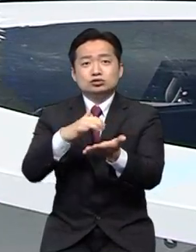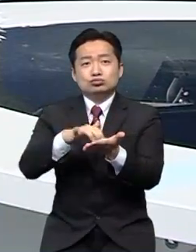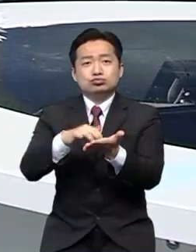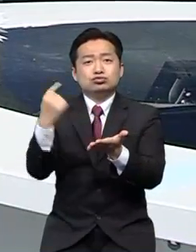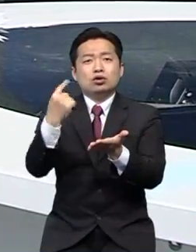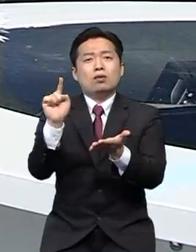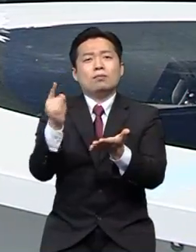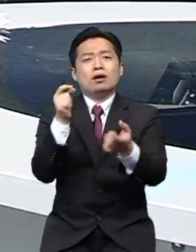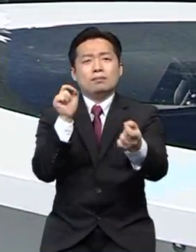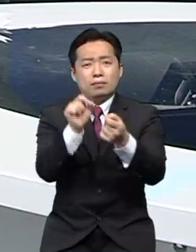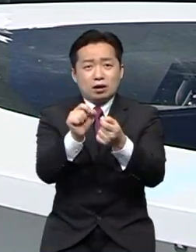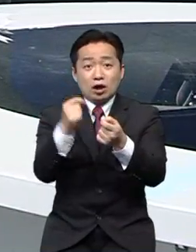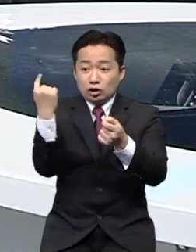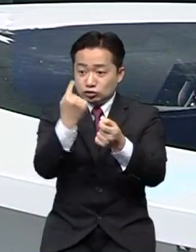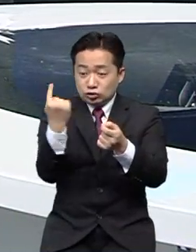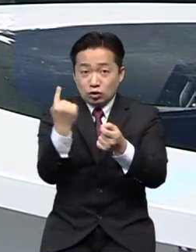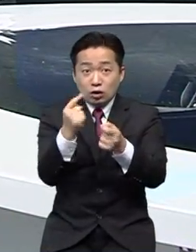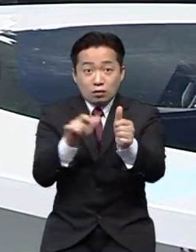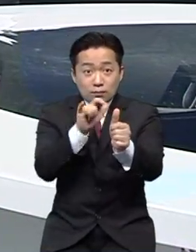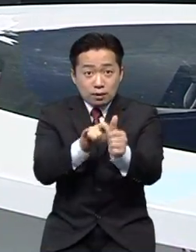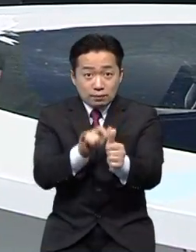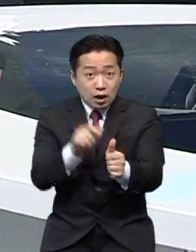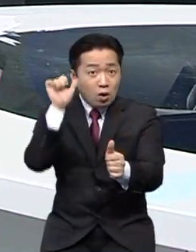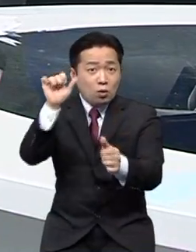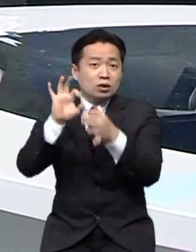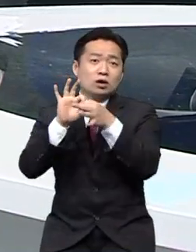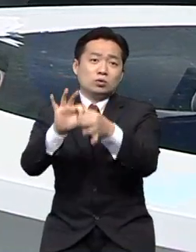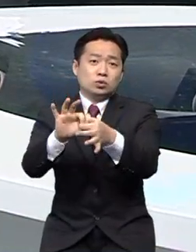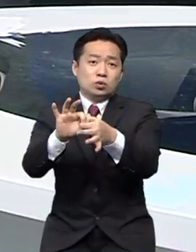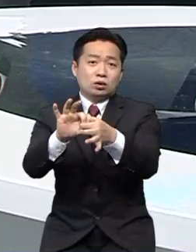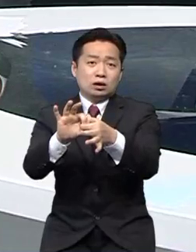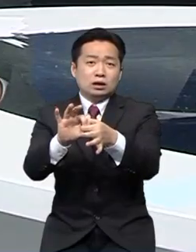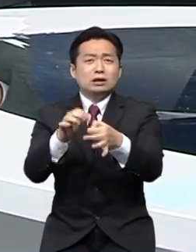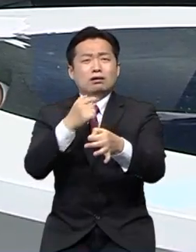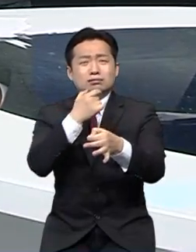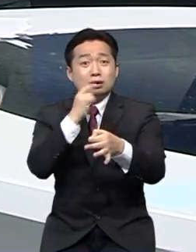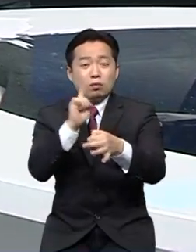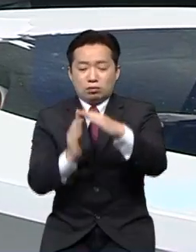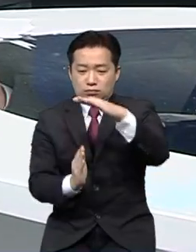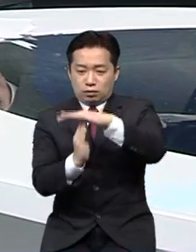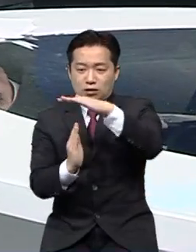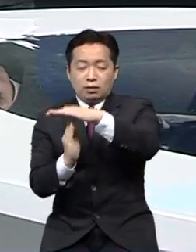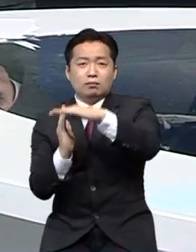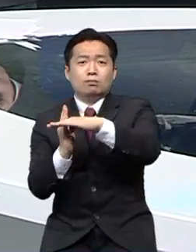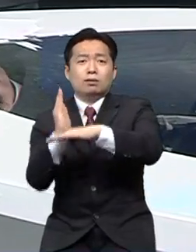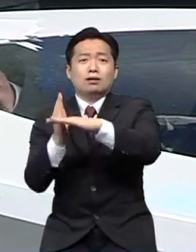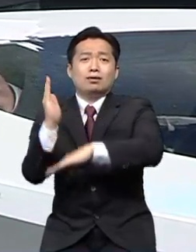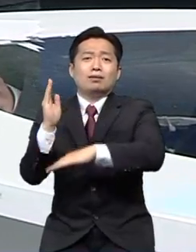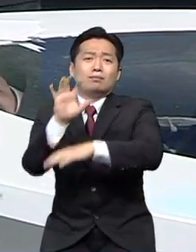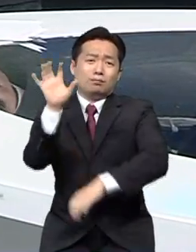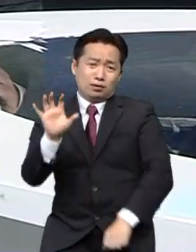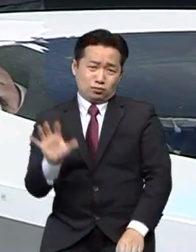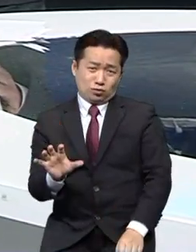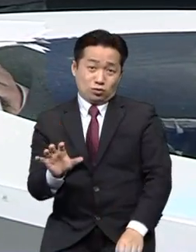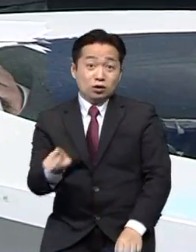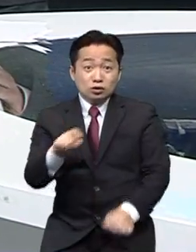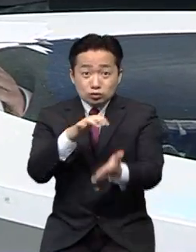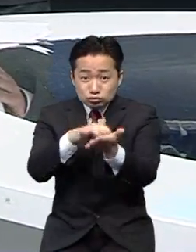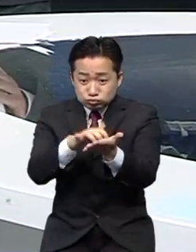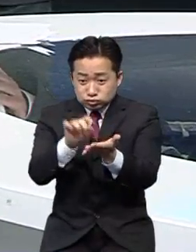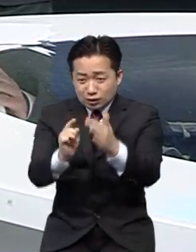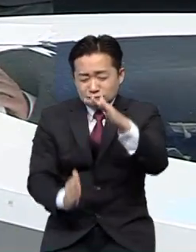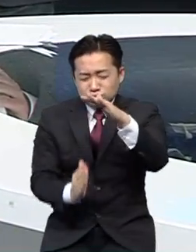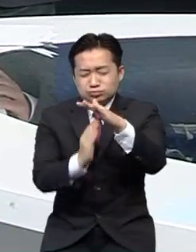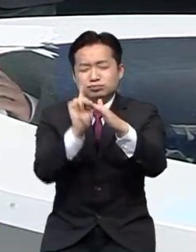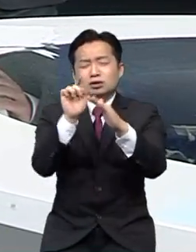가까웠습니다. 1,000명대가 벌써 닷새째 계속됐고 깨고 싶지 않은 최다 기록은 또 깨졌습니다. 이 숫자가